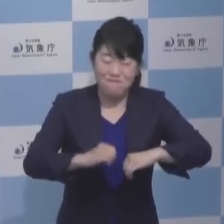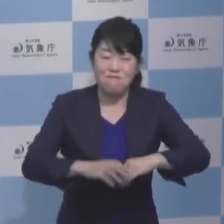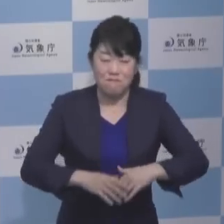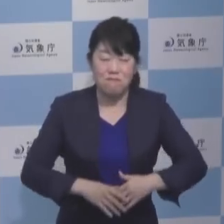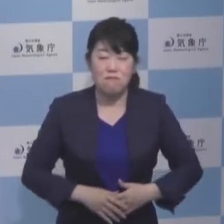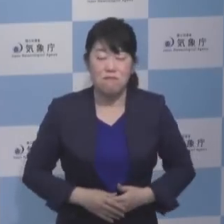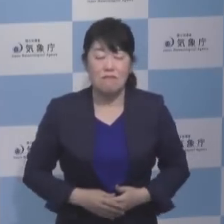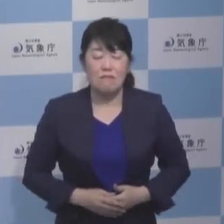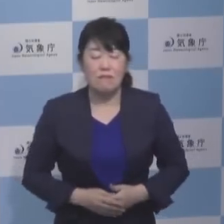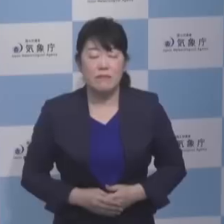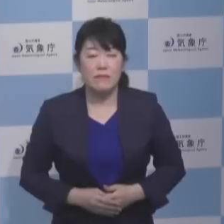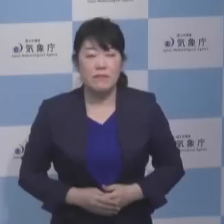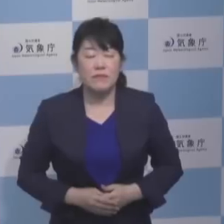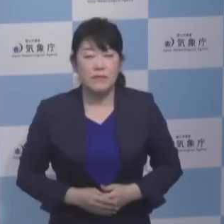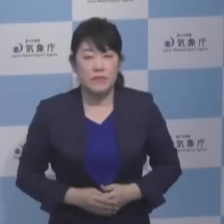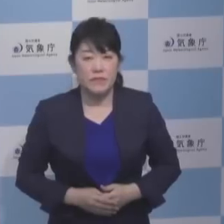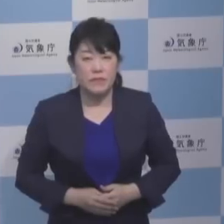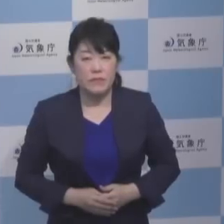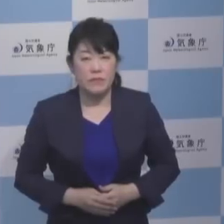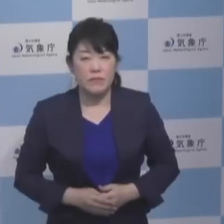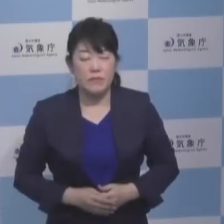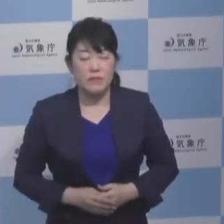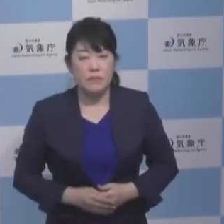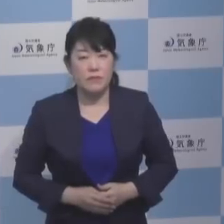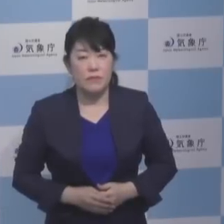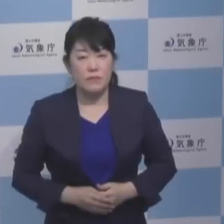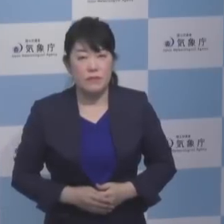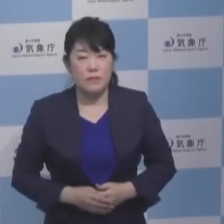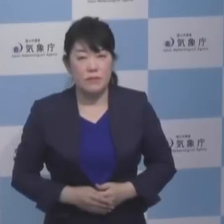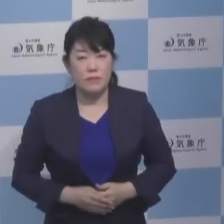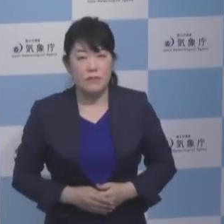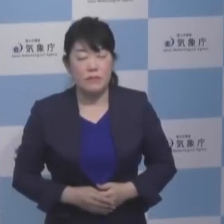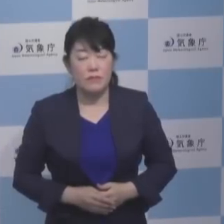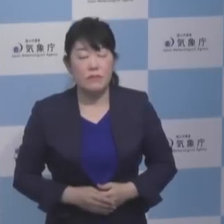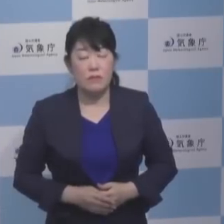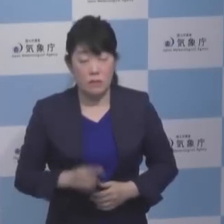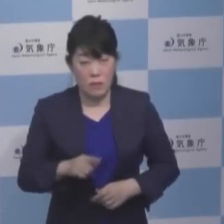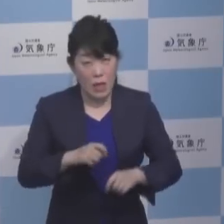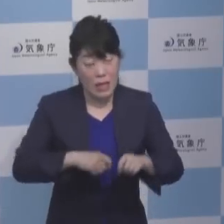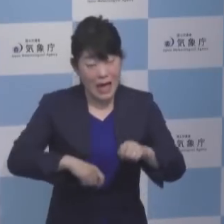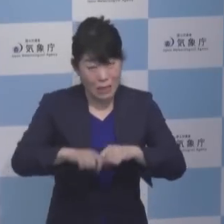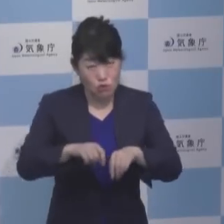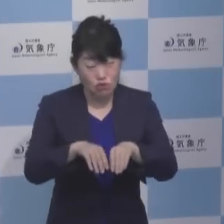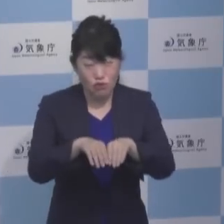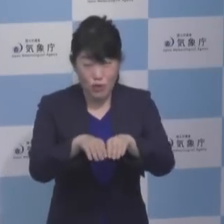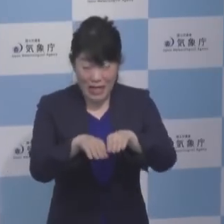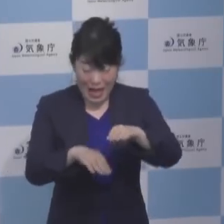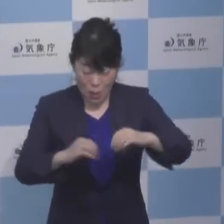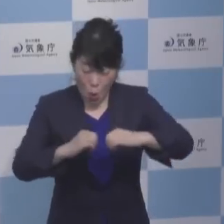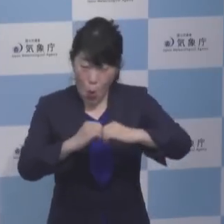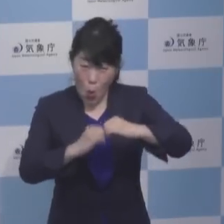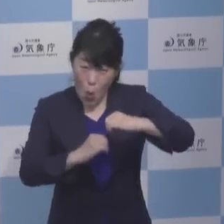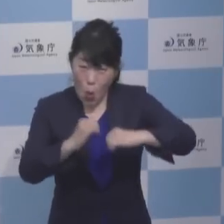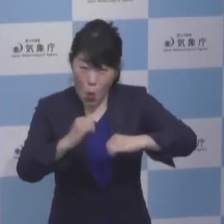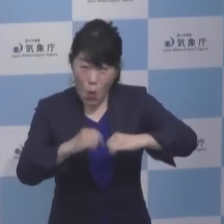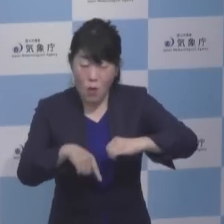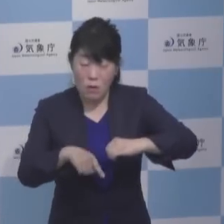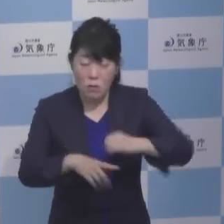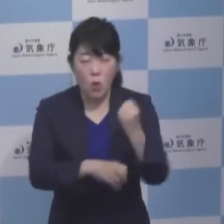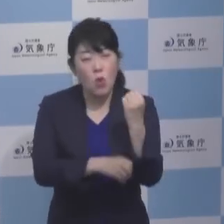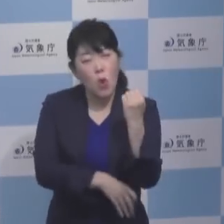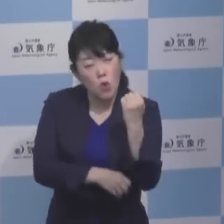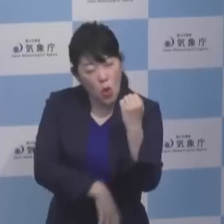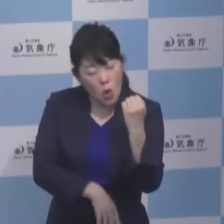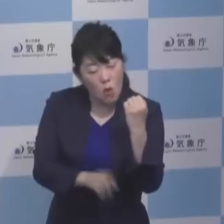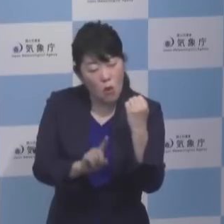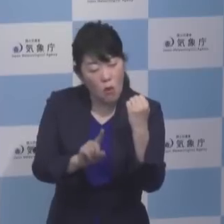めくっていただいてその逆断層型と推定した根拠になる解析結果、発震